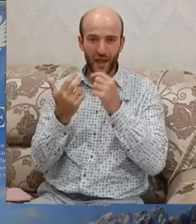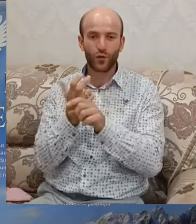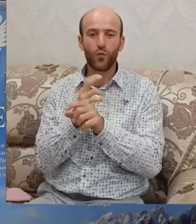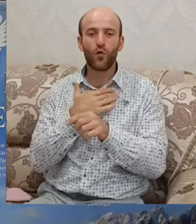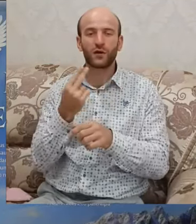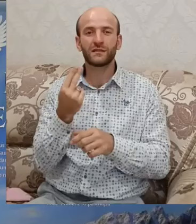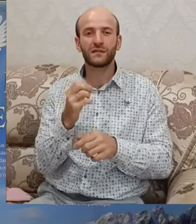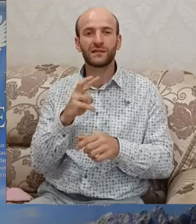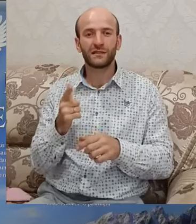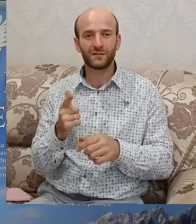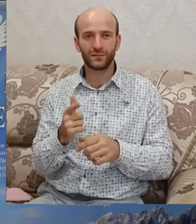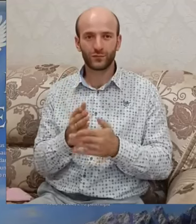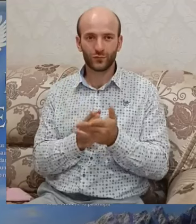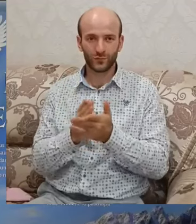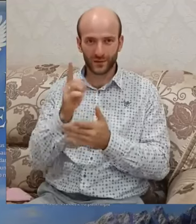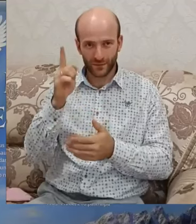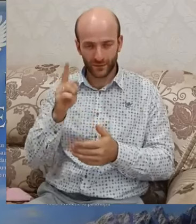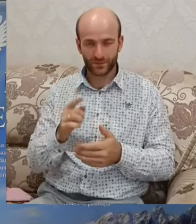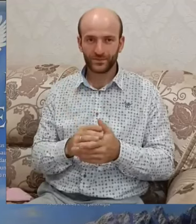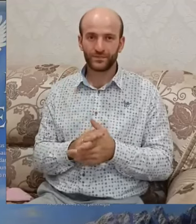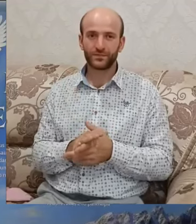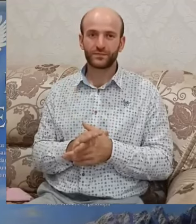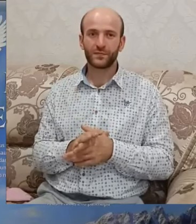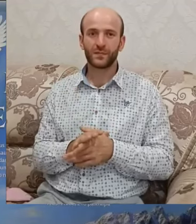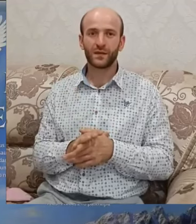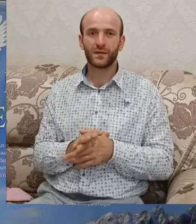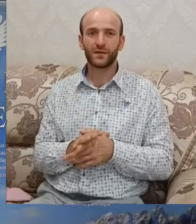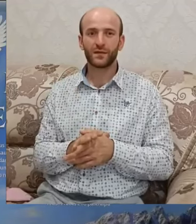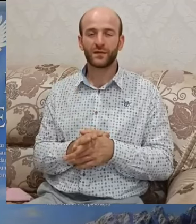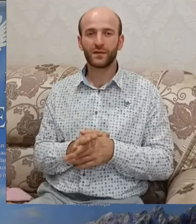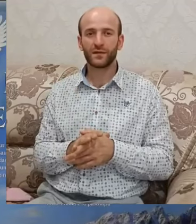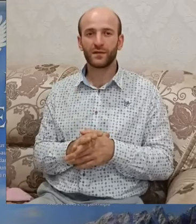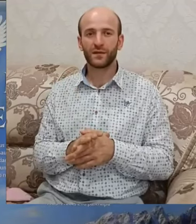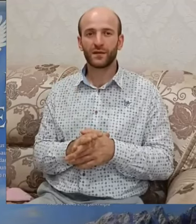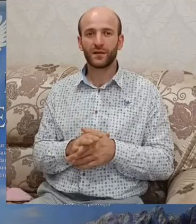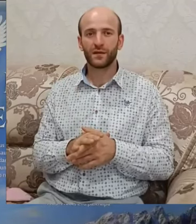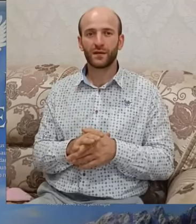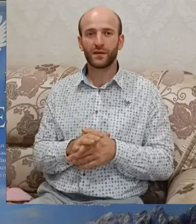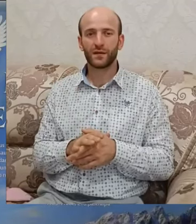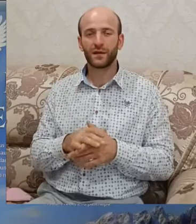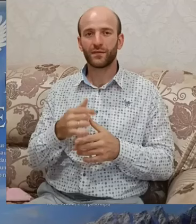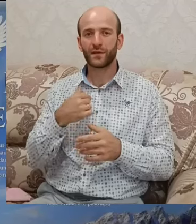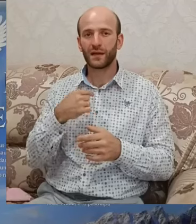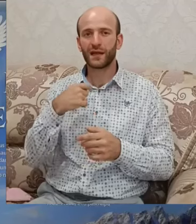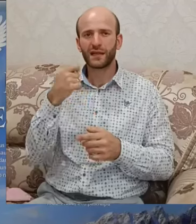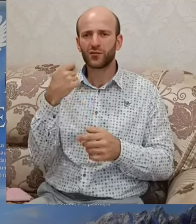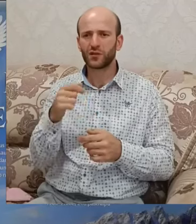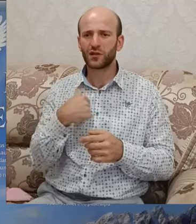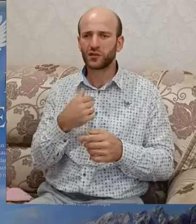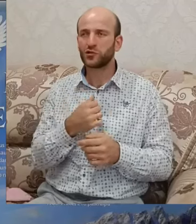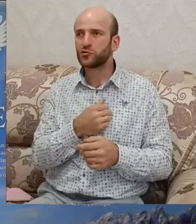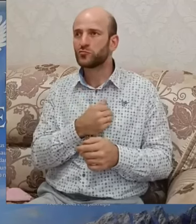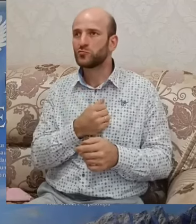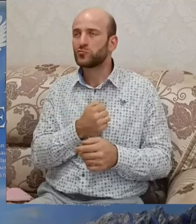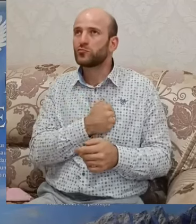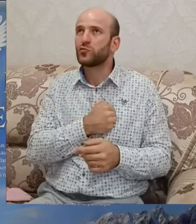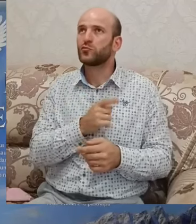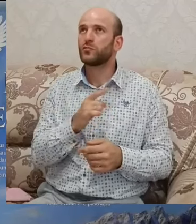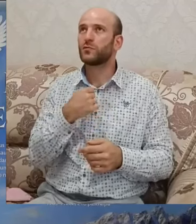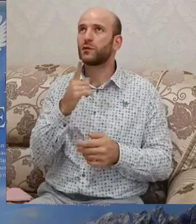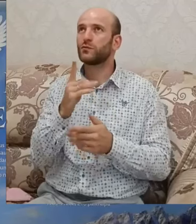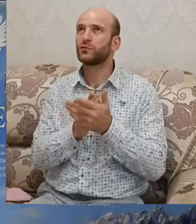save. Это единственная вещь, где мы можем отдать всего себя. Ir niekada nesigailėti dėl to. И никогда не жалеть за это. Kad mes neteisingai panaudojam